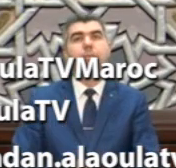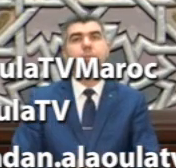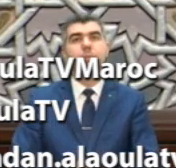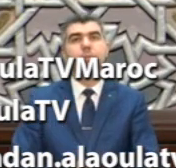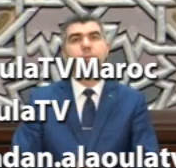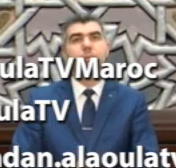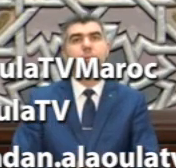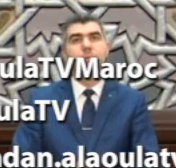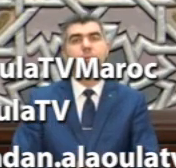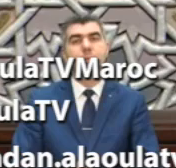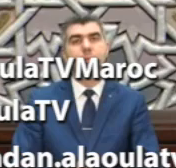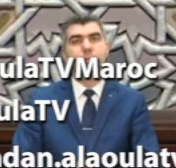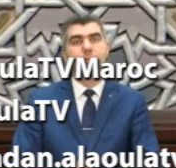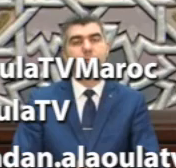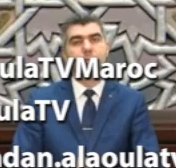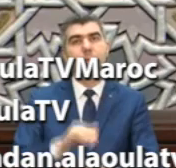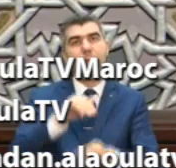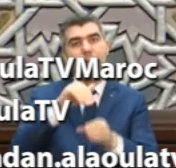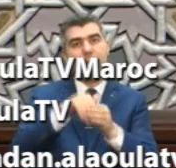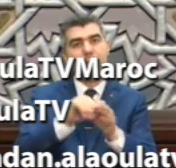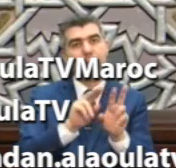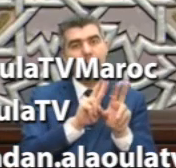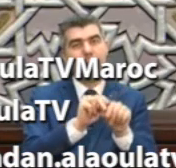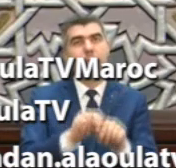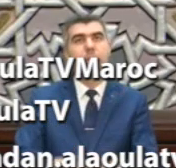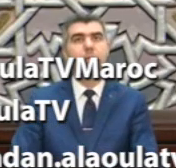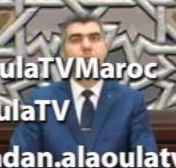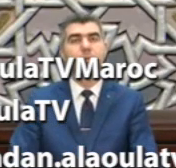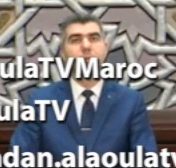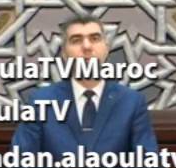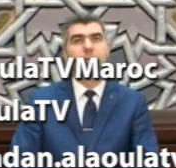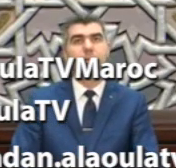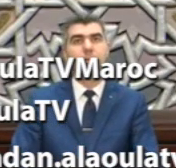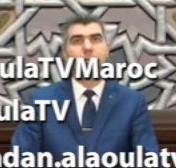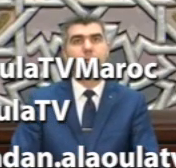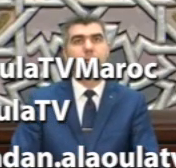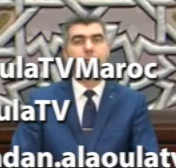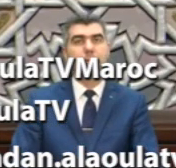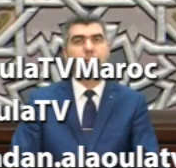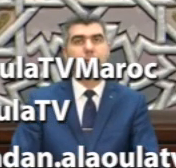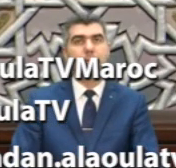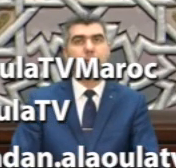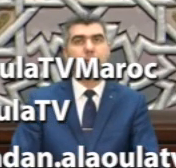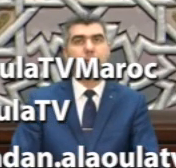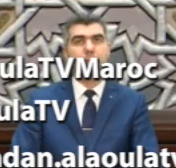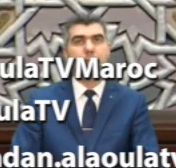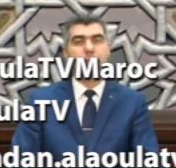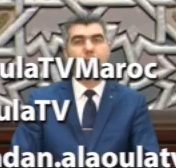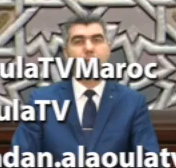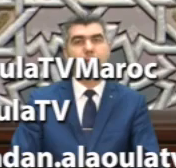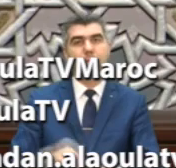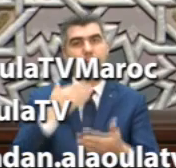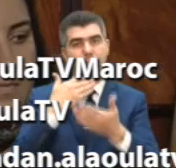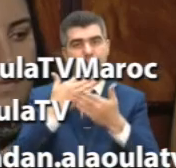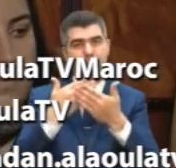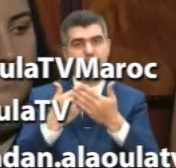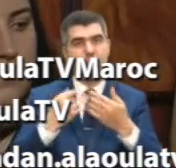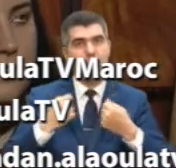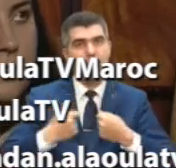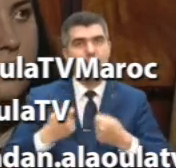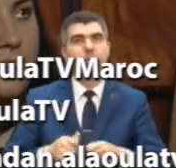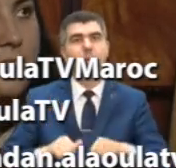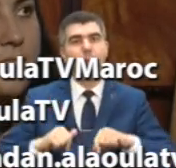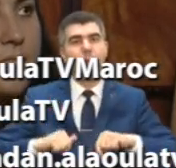المحترمين عن فريق التجمع الدستوري. تفضلي السيدة النائبة. شكرا سيدة الرئيسة.